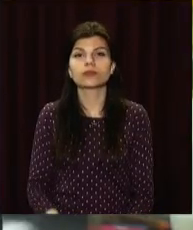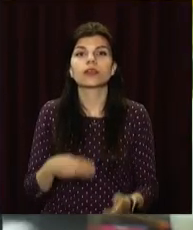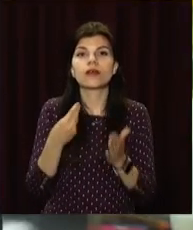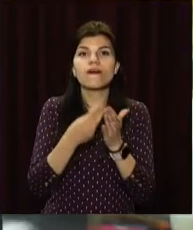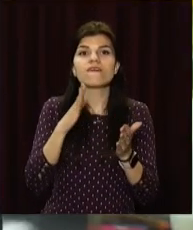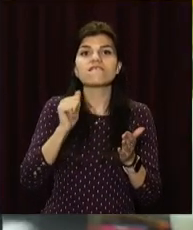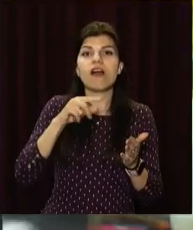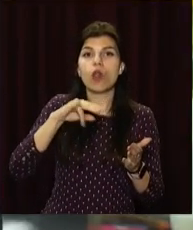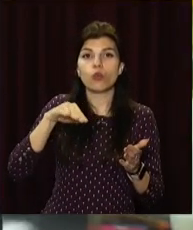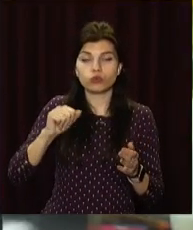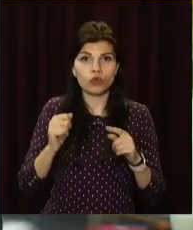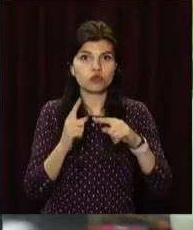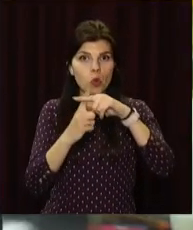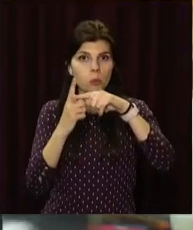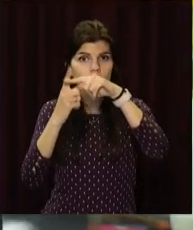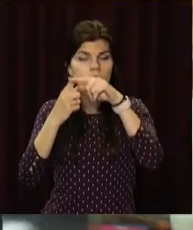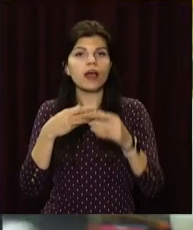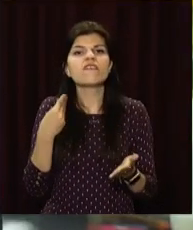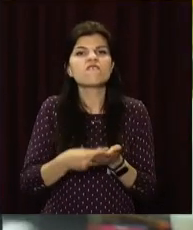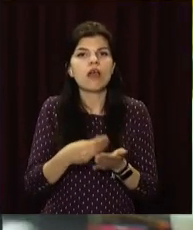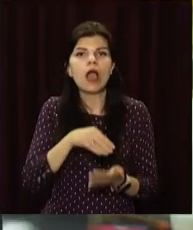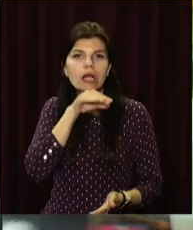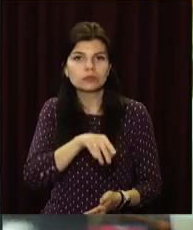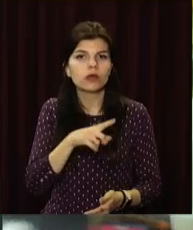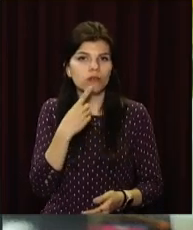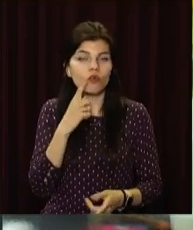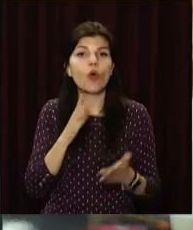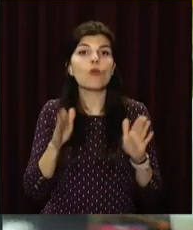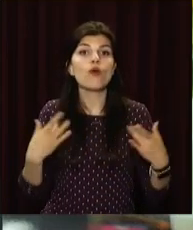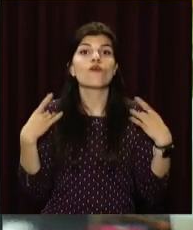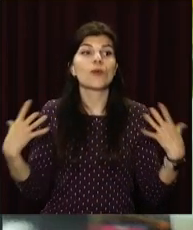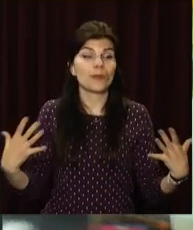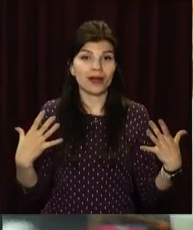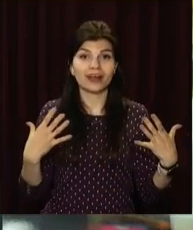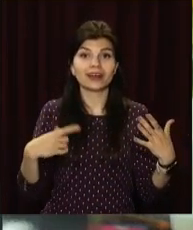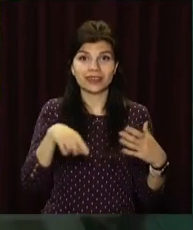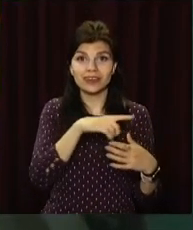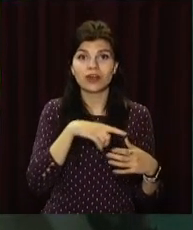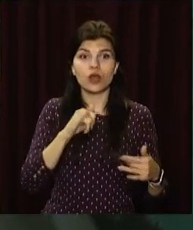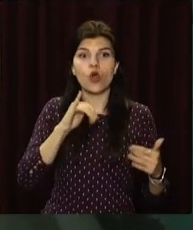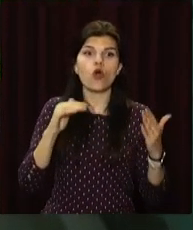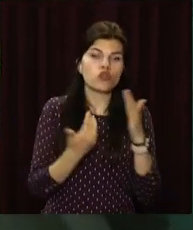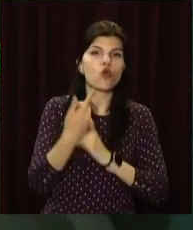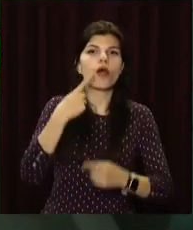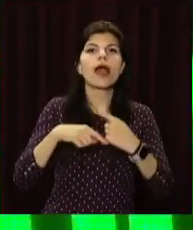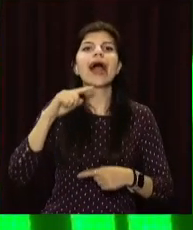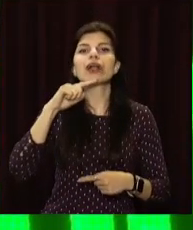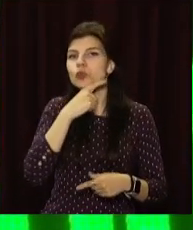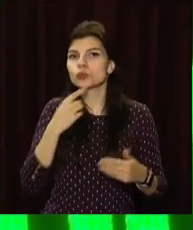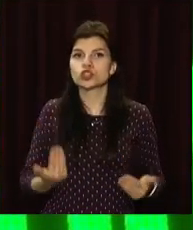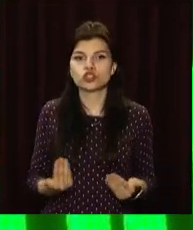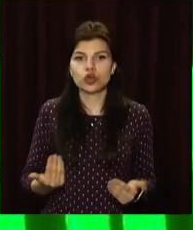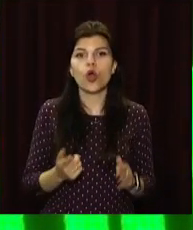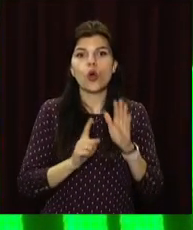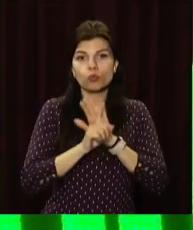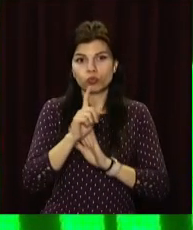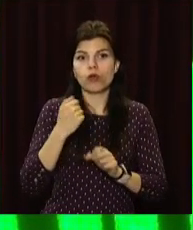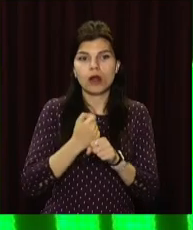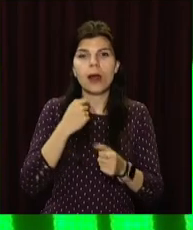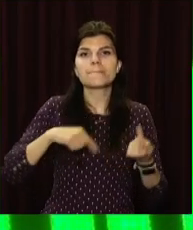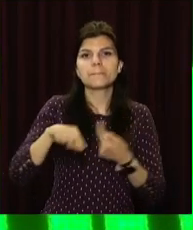Валюта додала в ціні, кажуть фінансові експерти. Після святкових вихідних в країні відновлюється економічне життя, починає